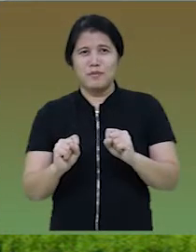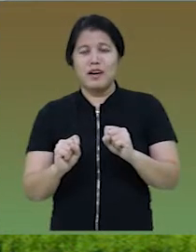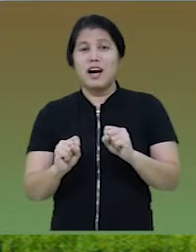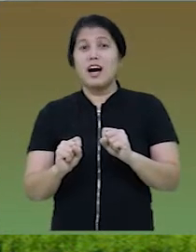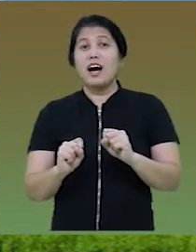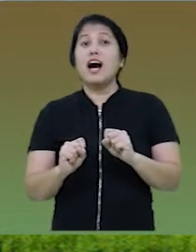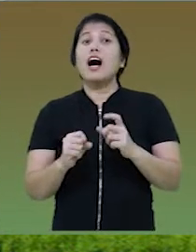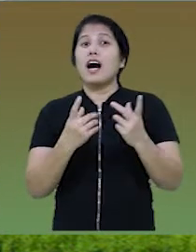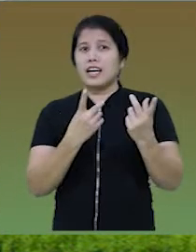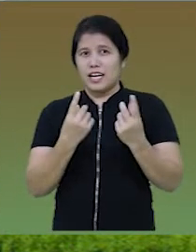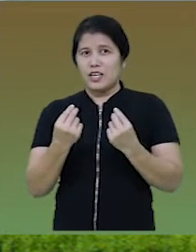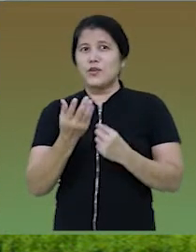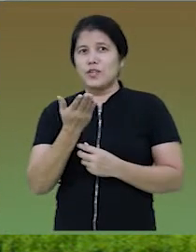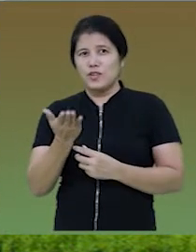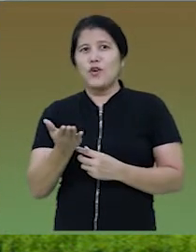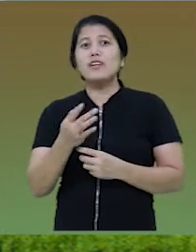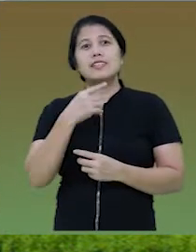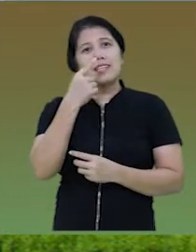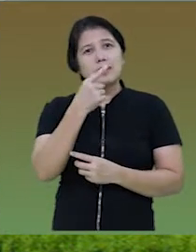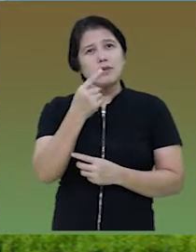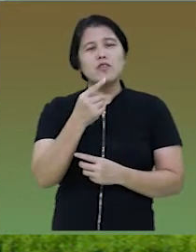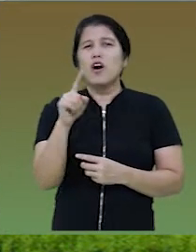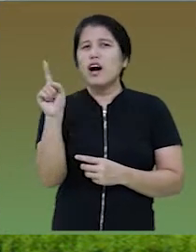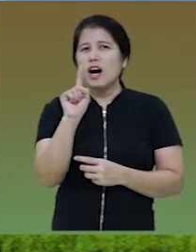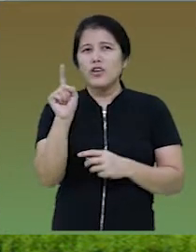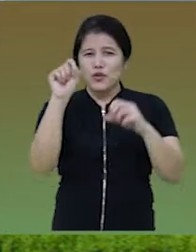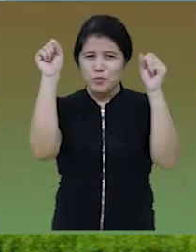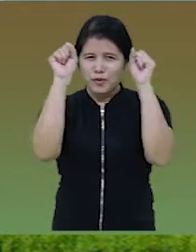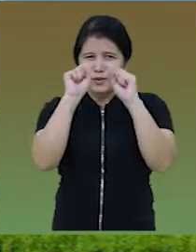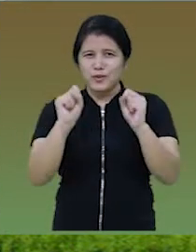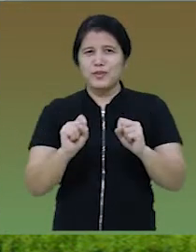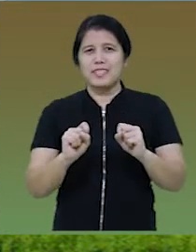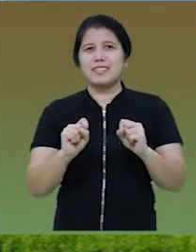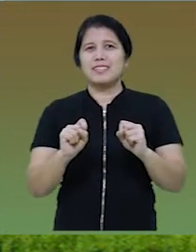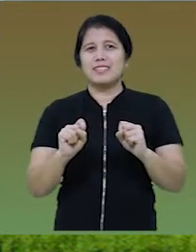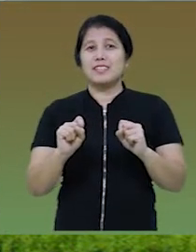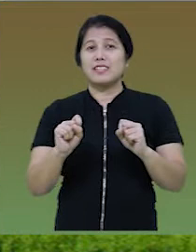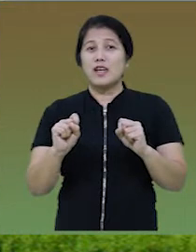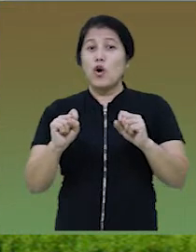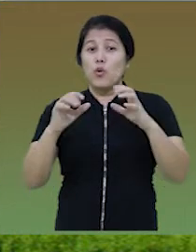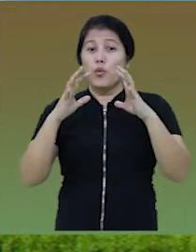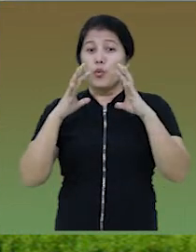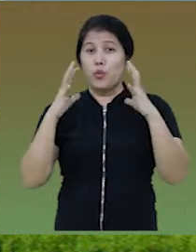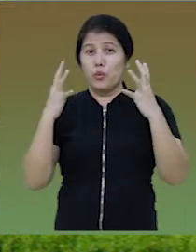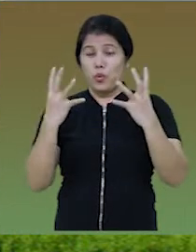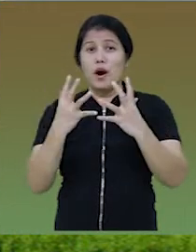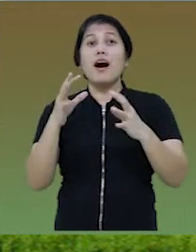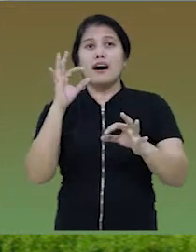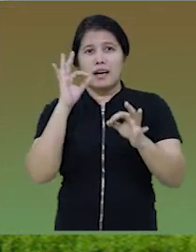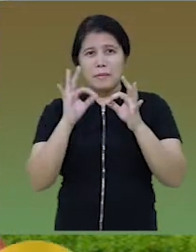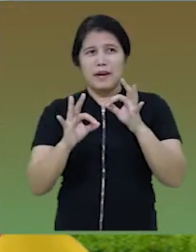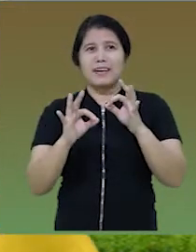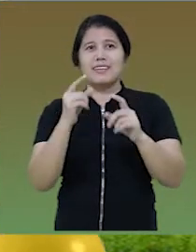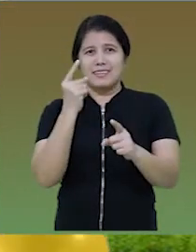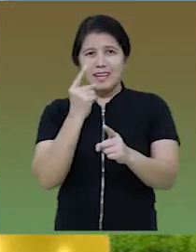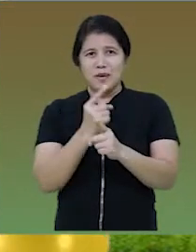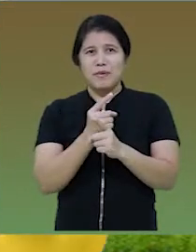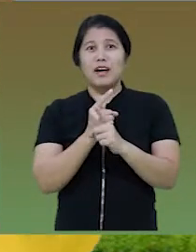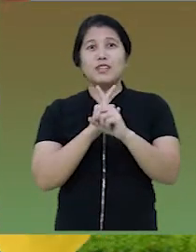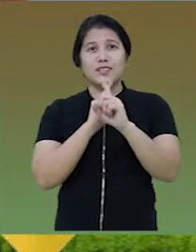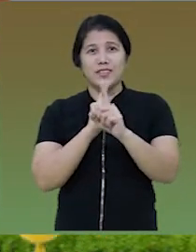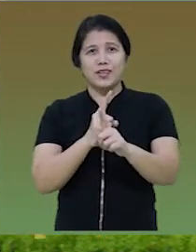ay sasabihin nyo kung ano ang mga hugis ng mga lobo. Kapag tama ang inyong sagot, kayo